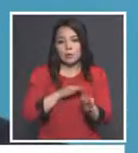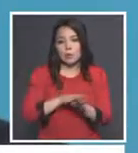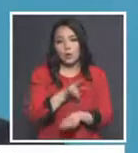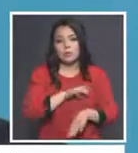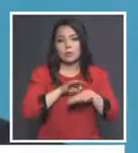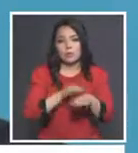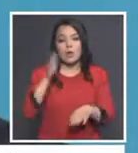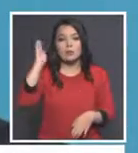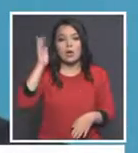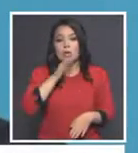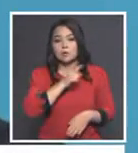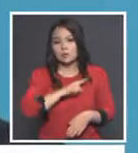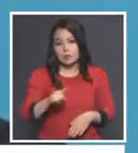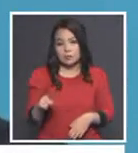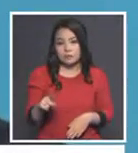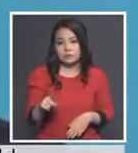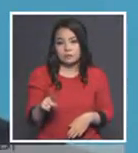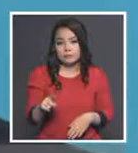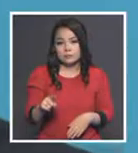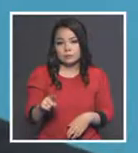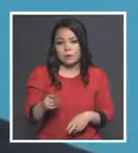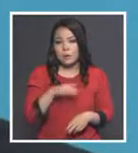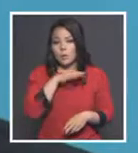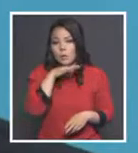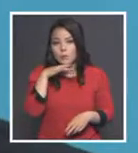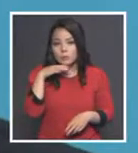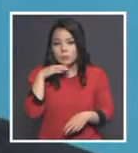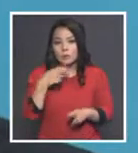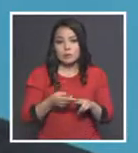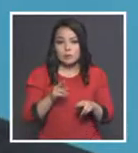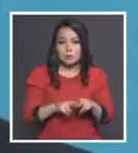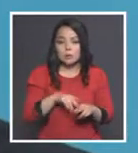Жақын келешекте көп жаңалықтар болады.